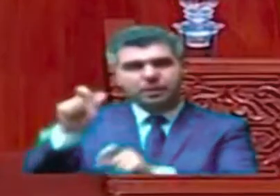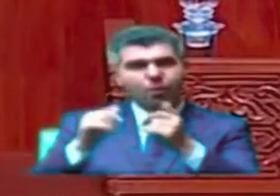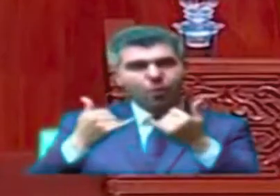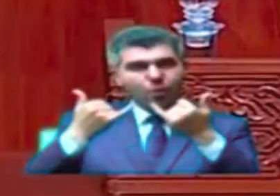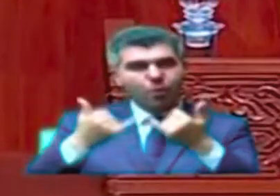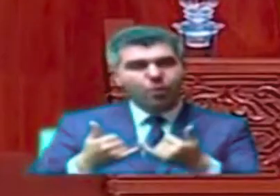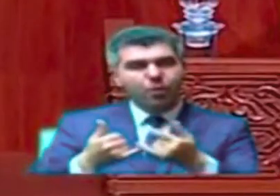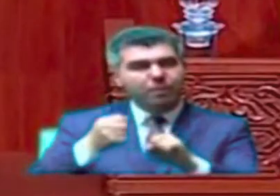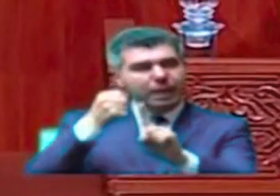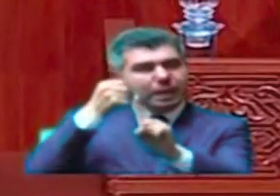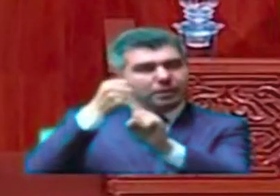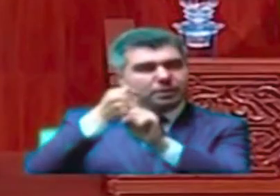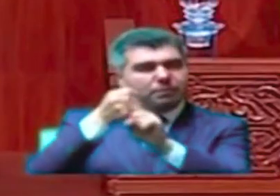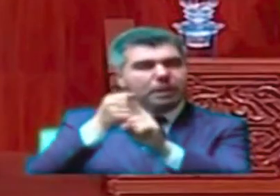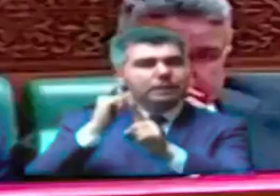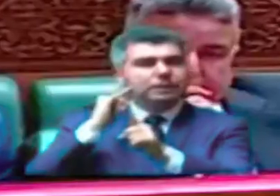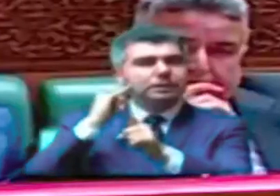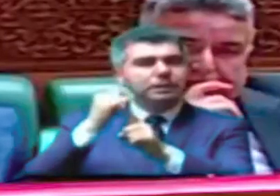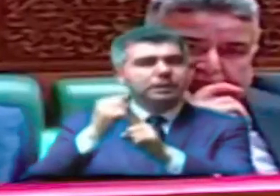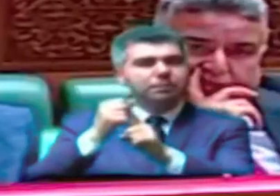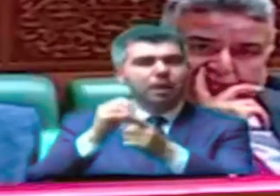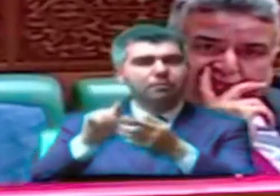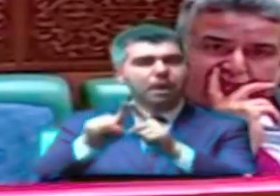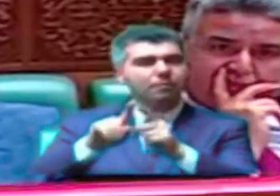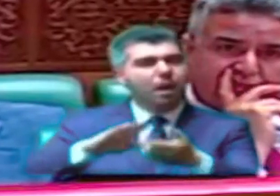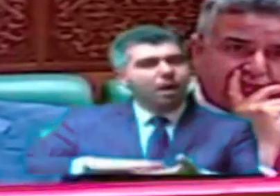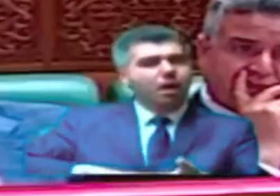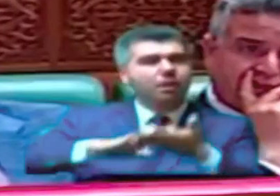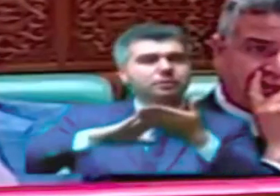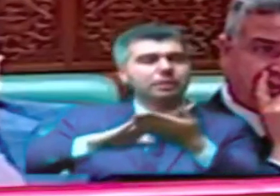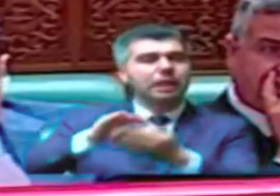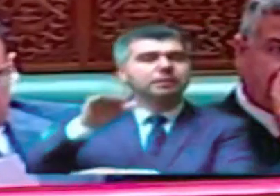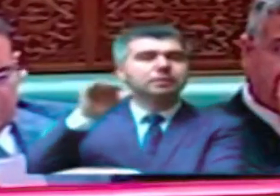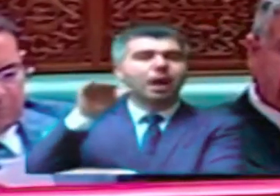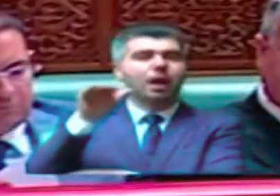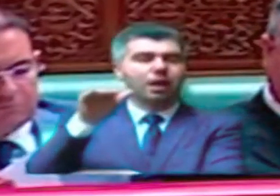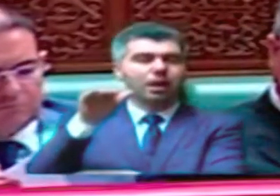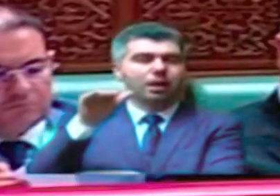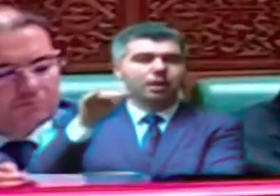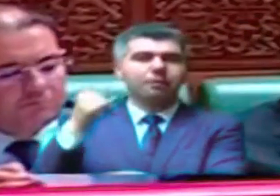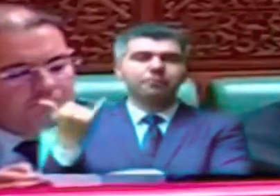لنشتغل ونعمل لها كما نعمل لجميع جهات المملكة، كله على قدر المساواة.